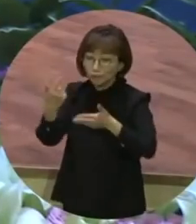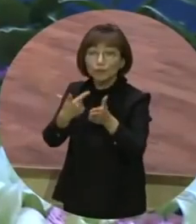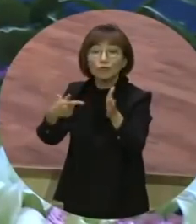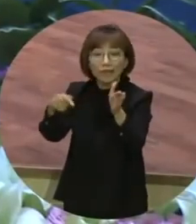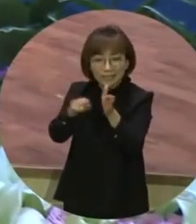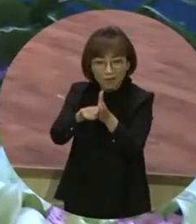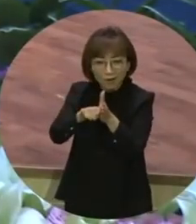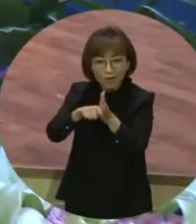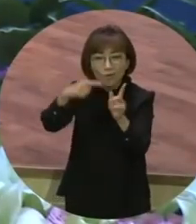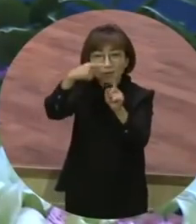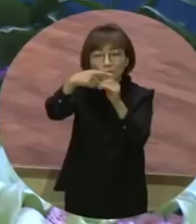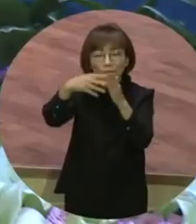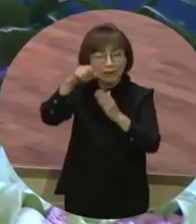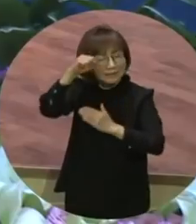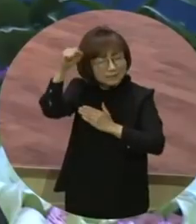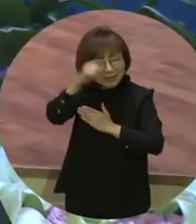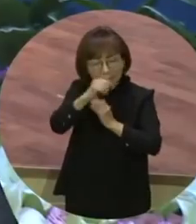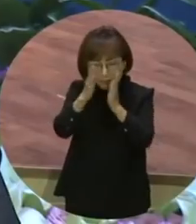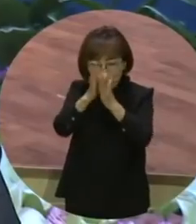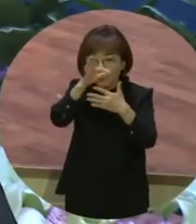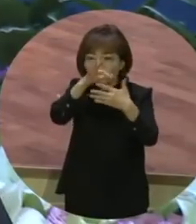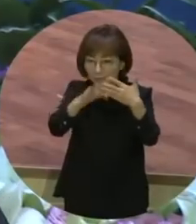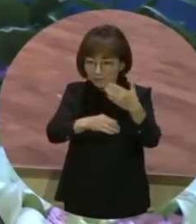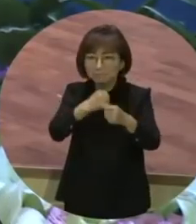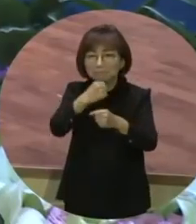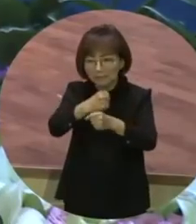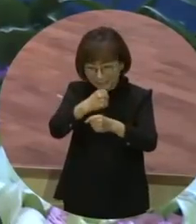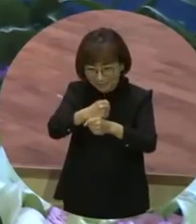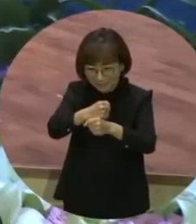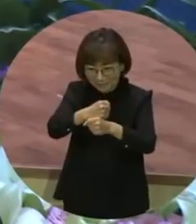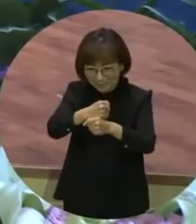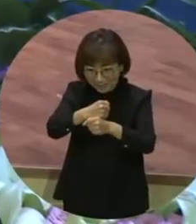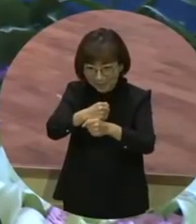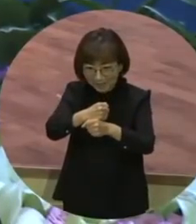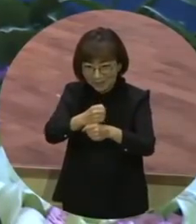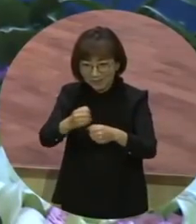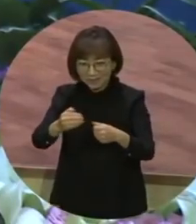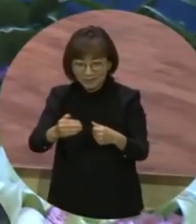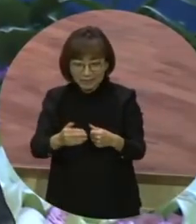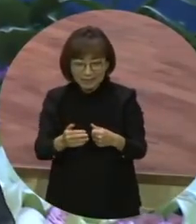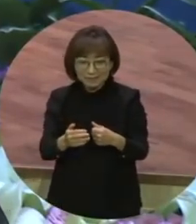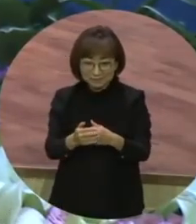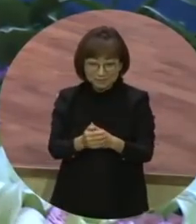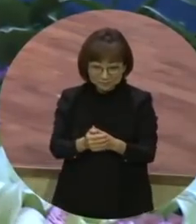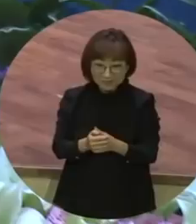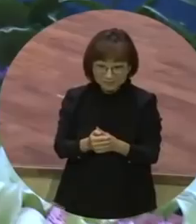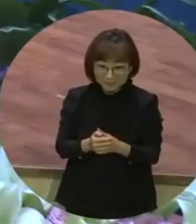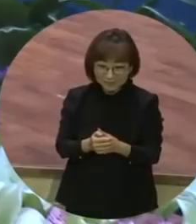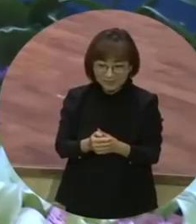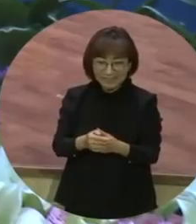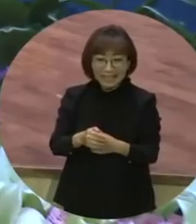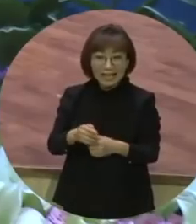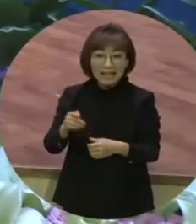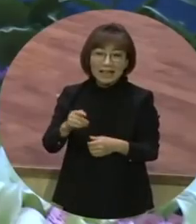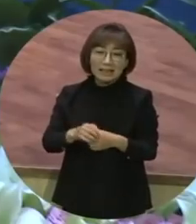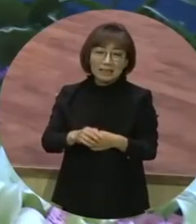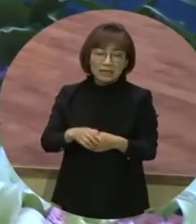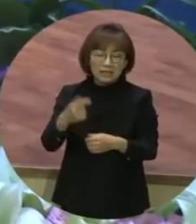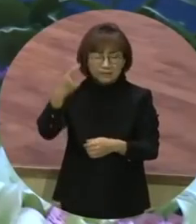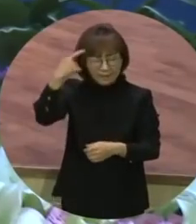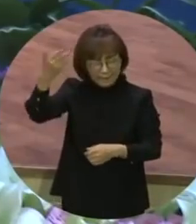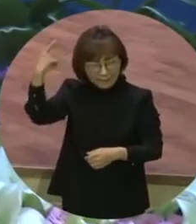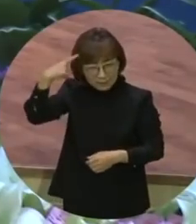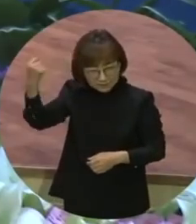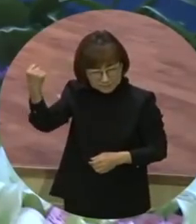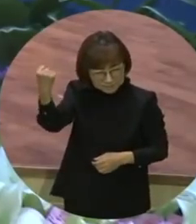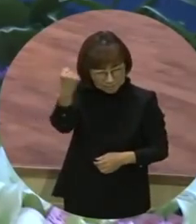말씀하실 것이어서 나를 새벽에 부르시구나. 내 기준 내려놓고. 그렇게 여러분, 예틀을 완전히 깨고,